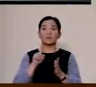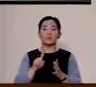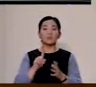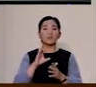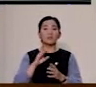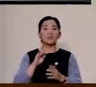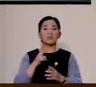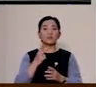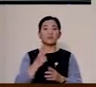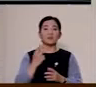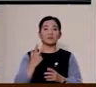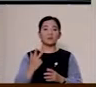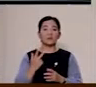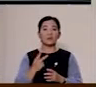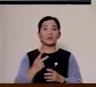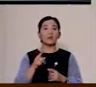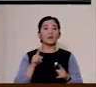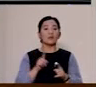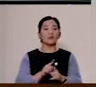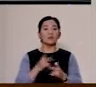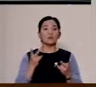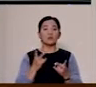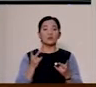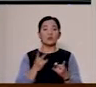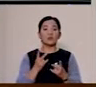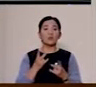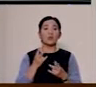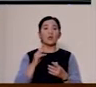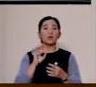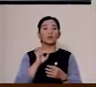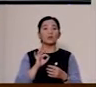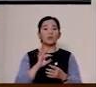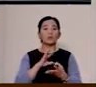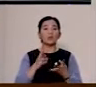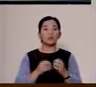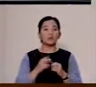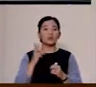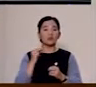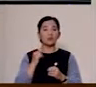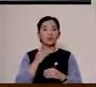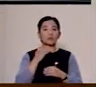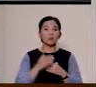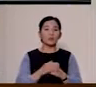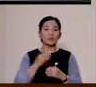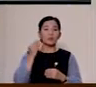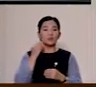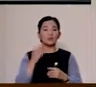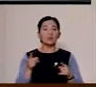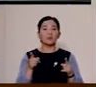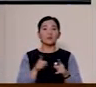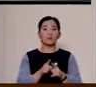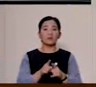странице 23. Там также надо округлить числа, найти их приближенные значения, а